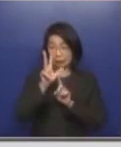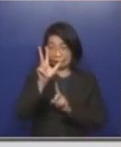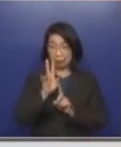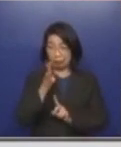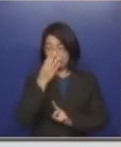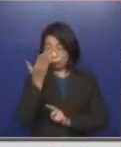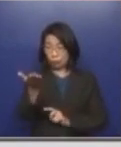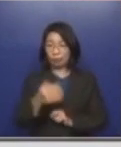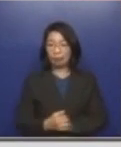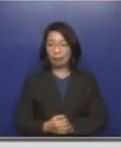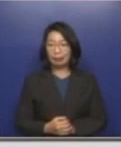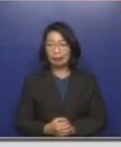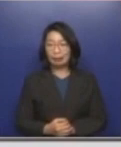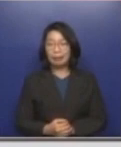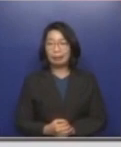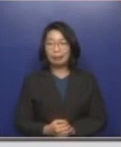ายครับ